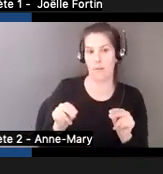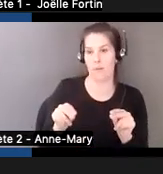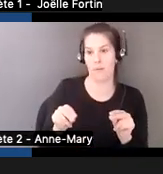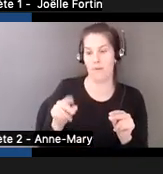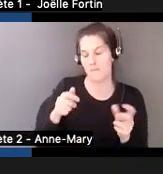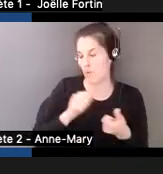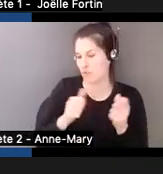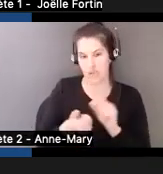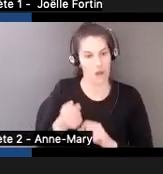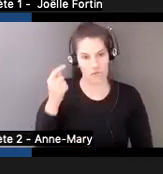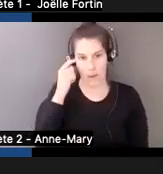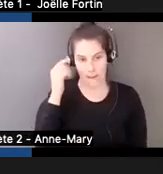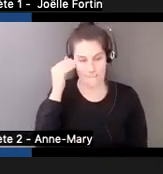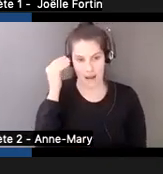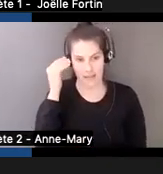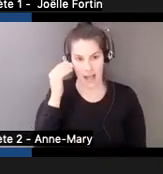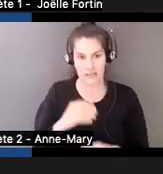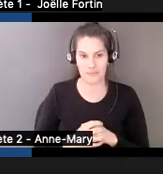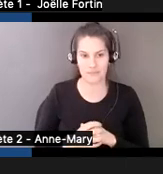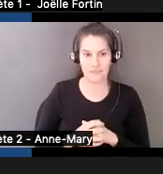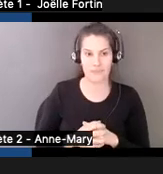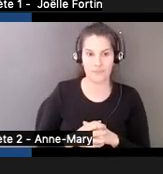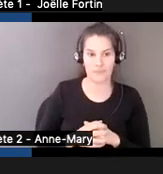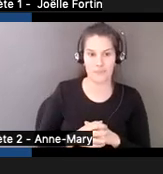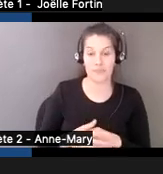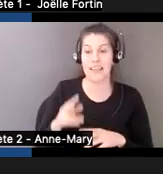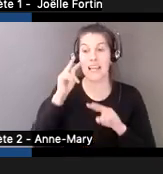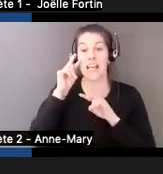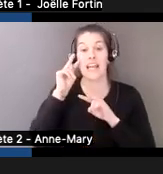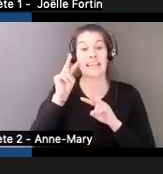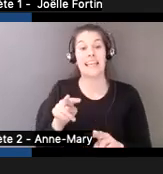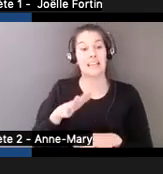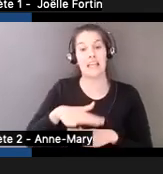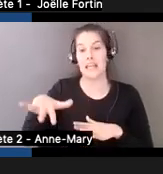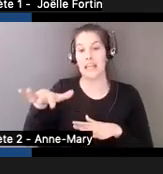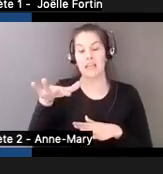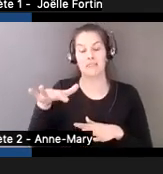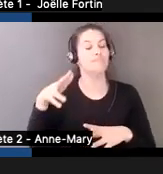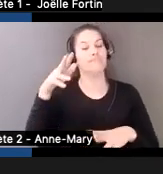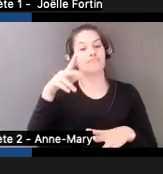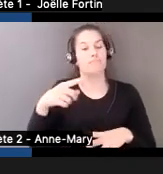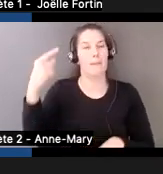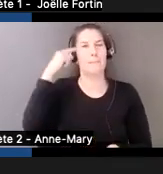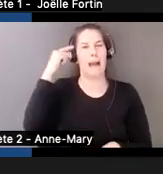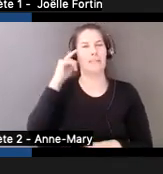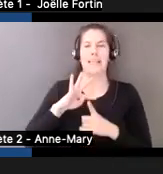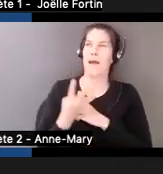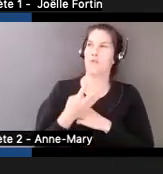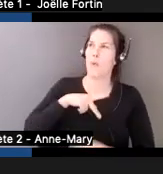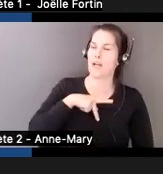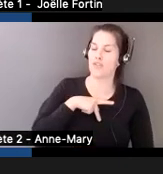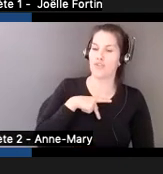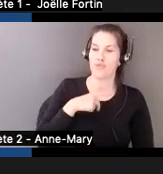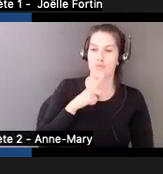non pas sur les capacités, les émotions de la personne. Regardez dans votre entourage. Je suis convaincu qu'il y en a quelques-uns qui peuvent donner